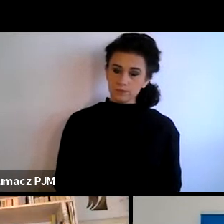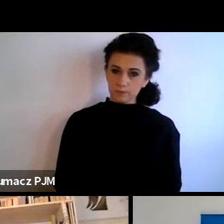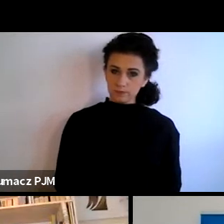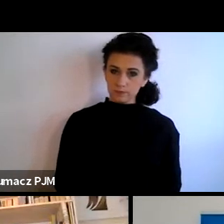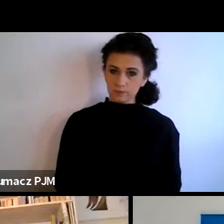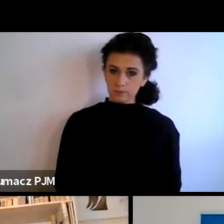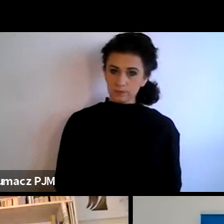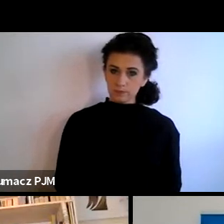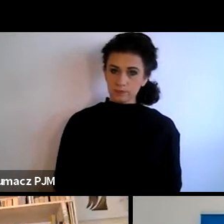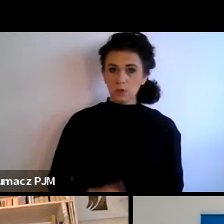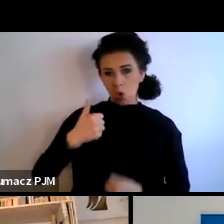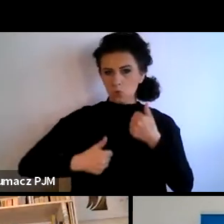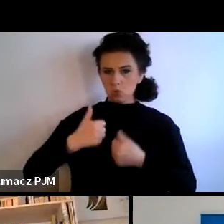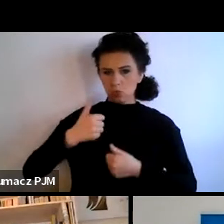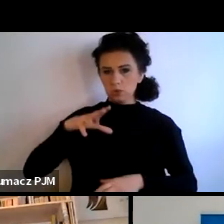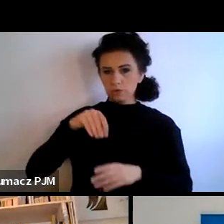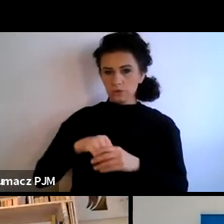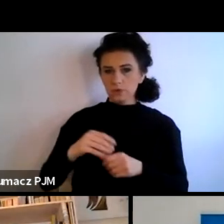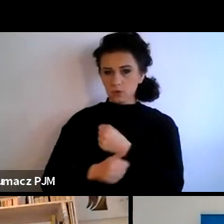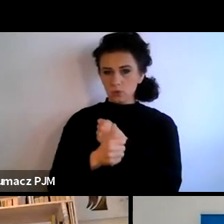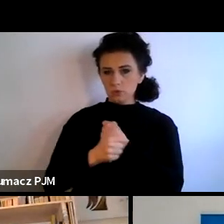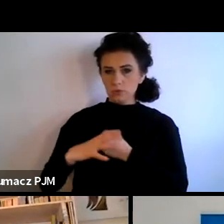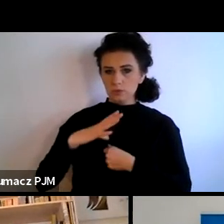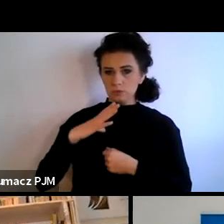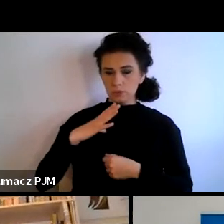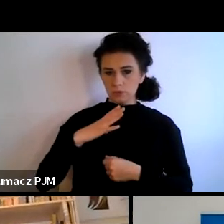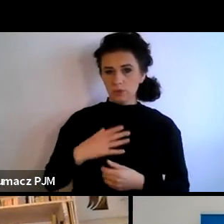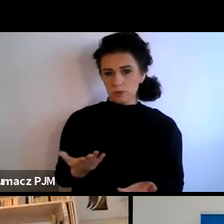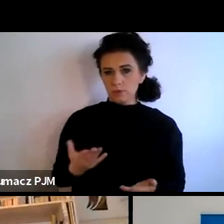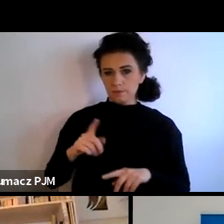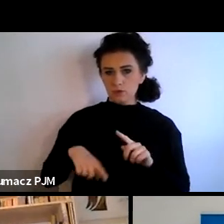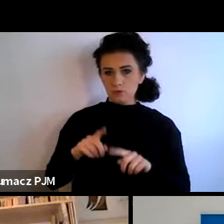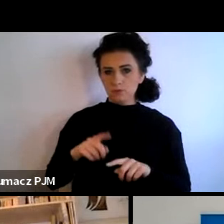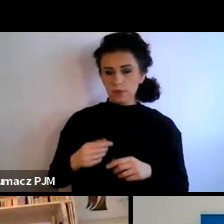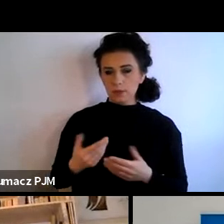w konkursie po prostu, w dokumentacji konkursu.